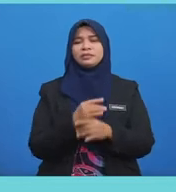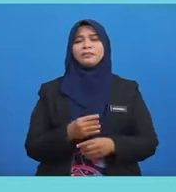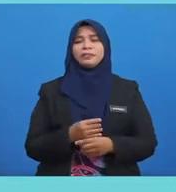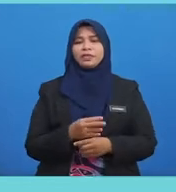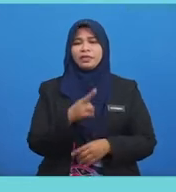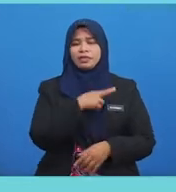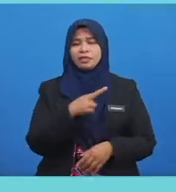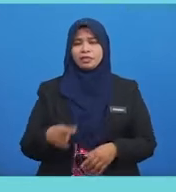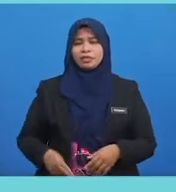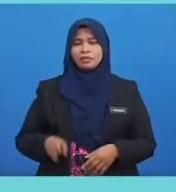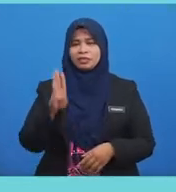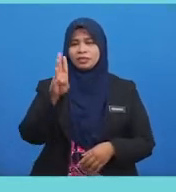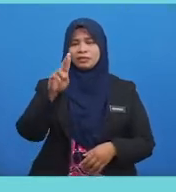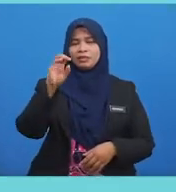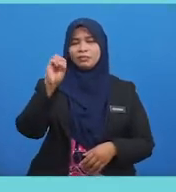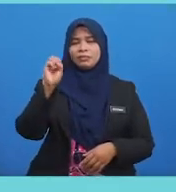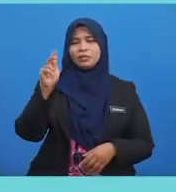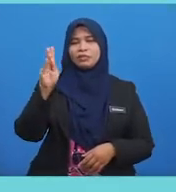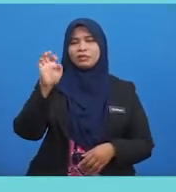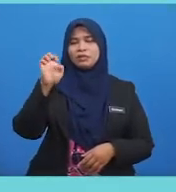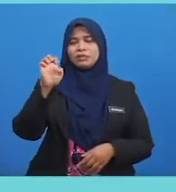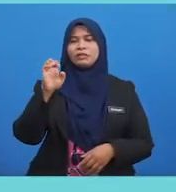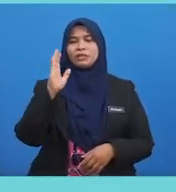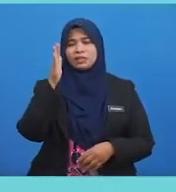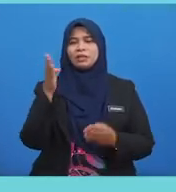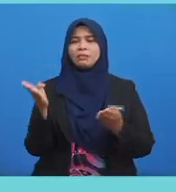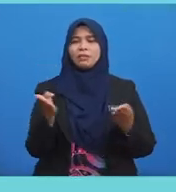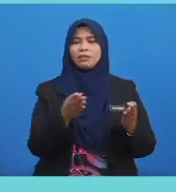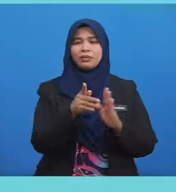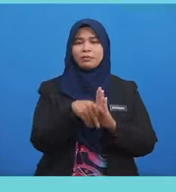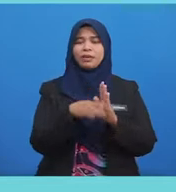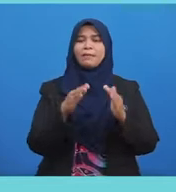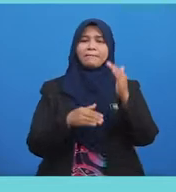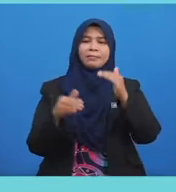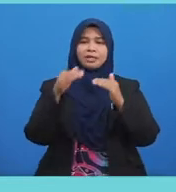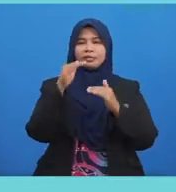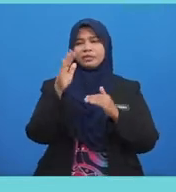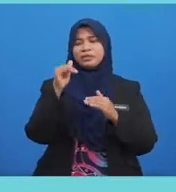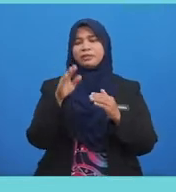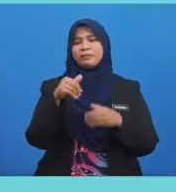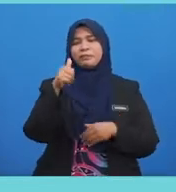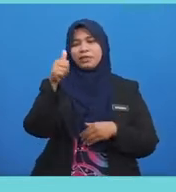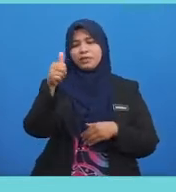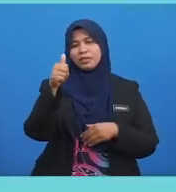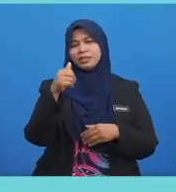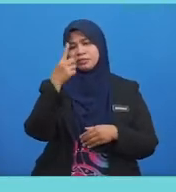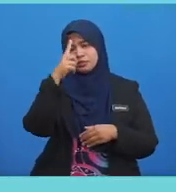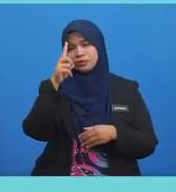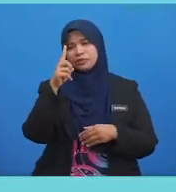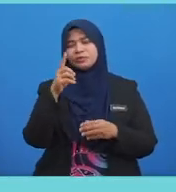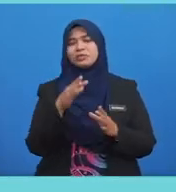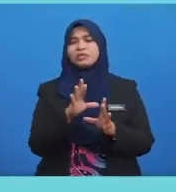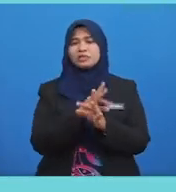Seterusnya, Raja Brooke menegaskan bahawa kerajaan British akan membawa pembangunan